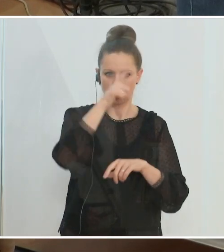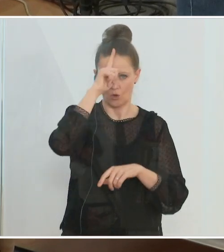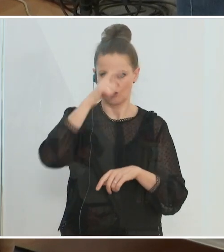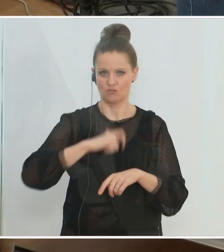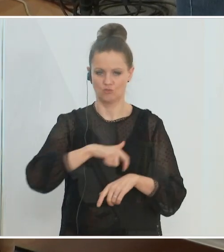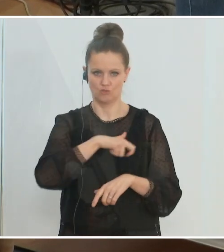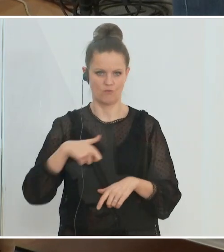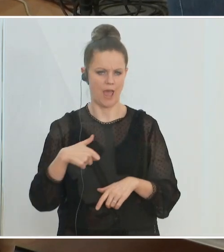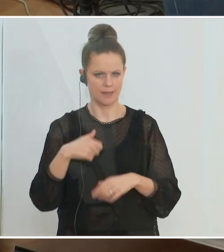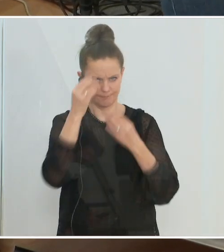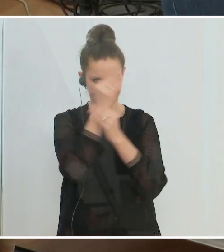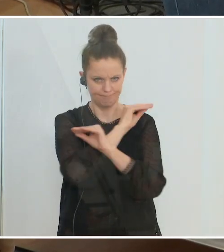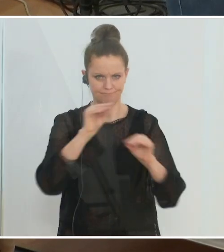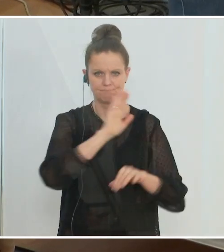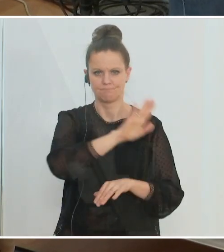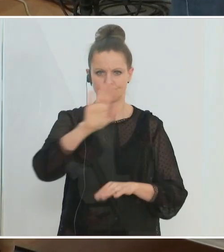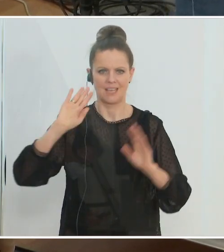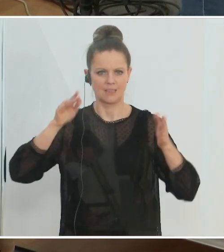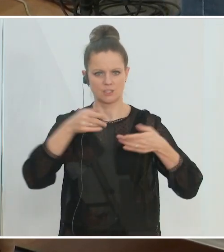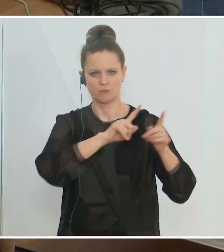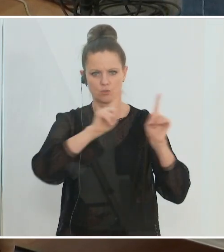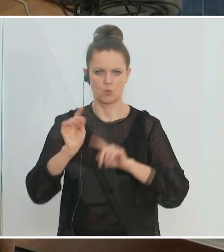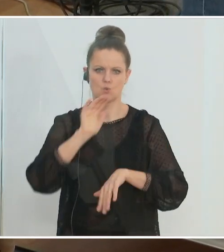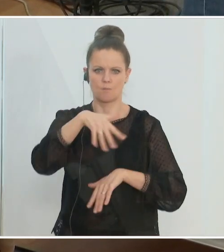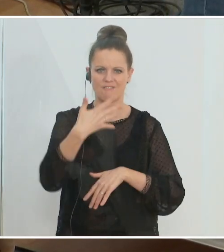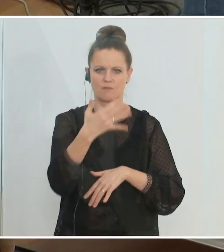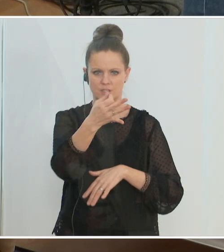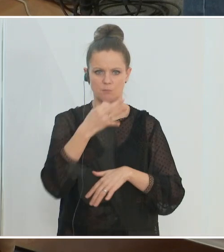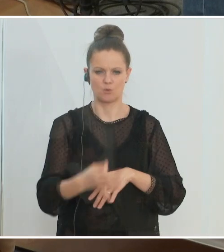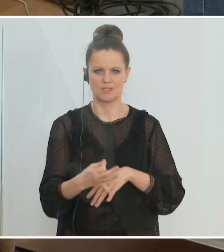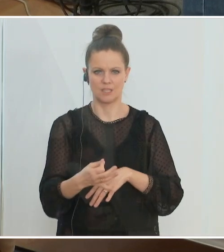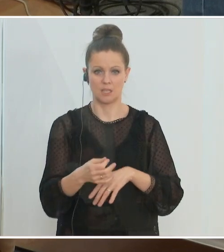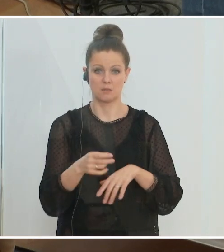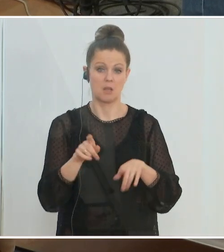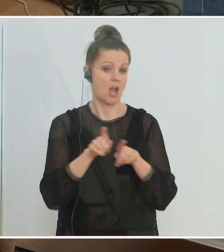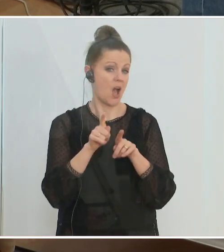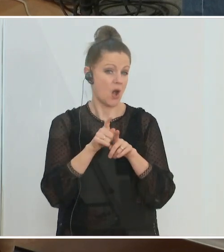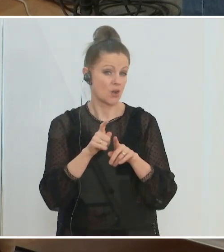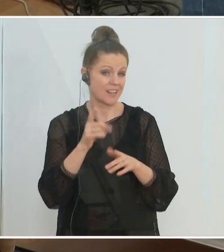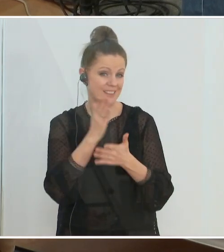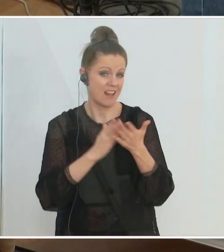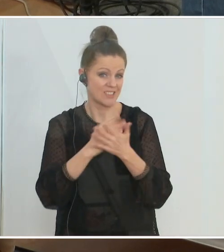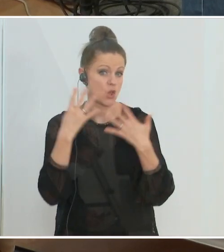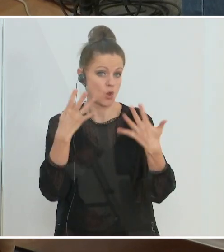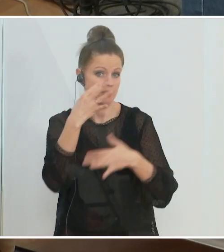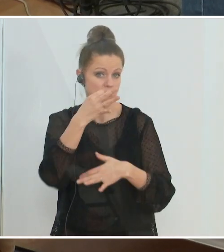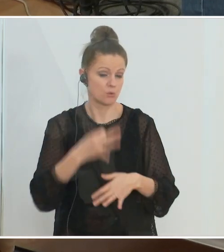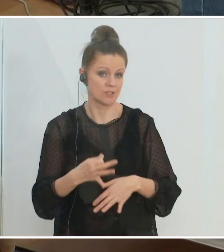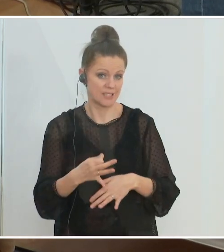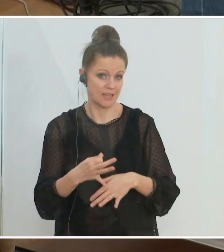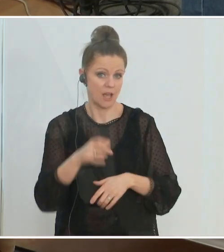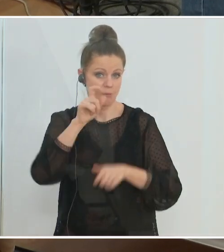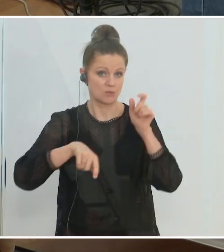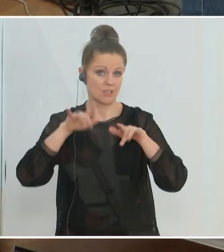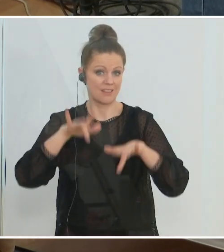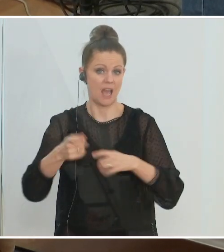berichtet, dass auf ihren Intensivstationen mehr als 50%, teilweise sogar haben wir Einzelstimmen gehört, 90% der Personen Migrationshintergrund